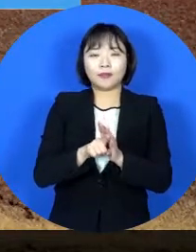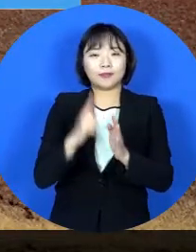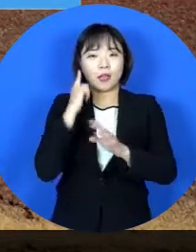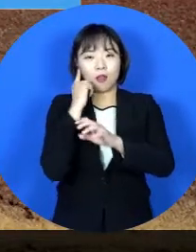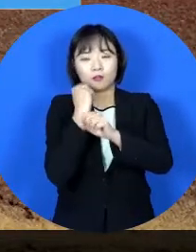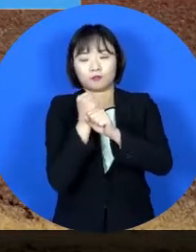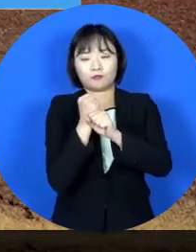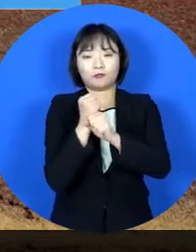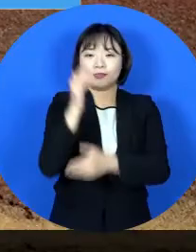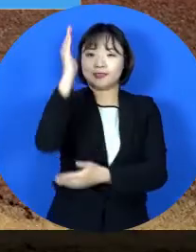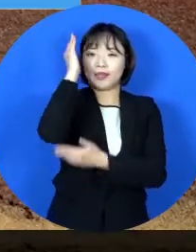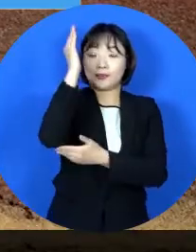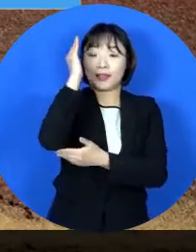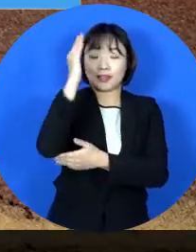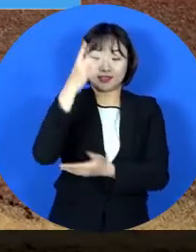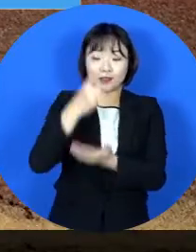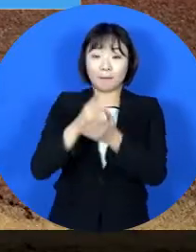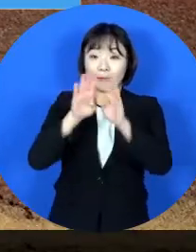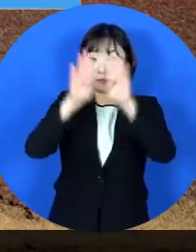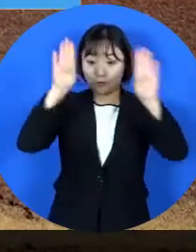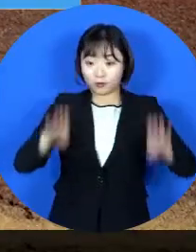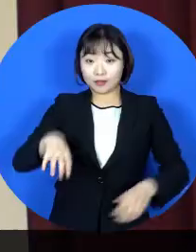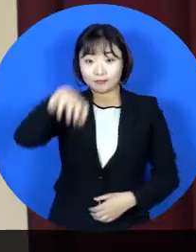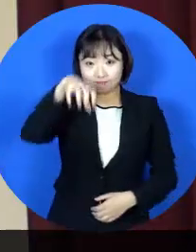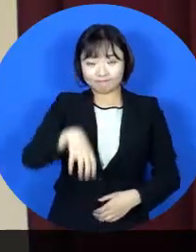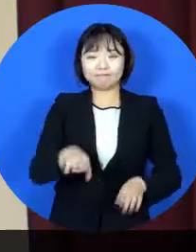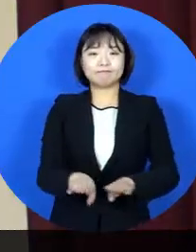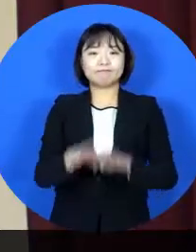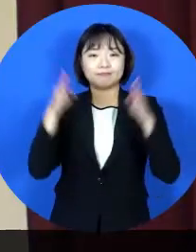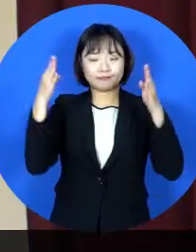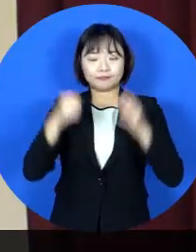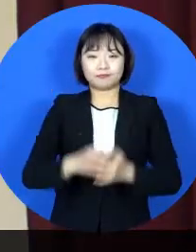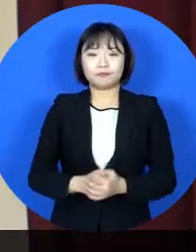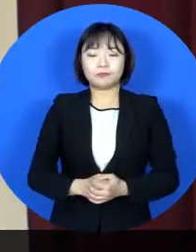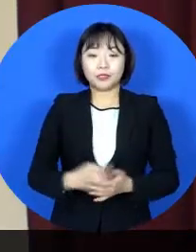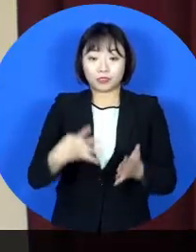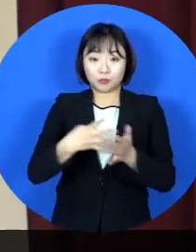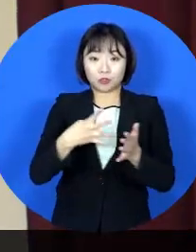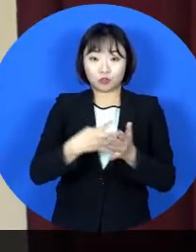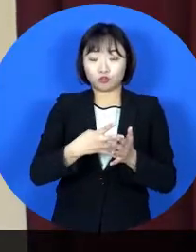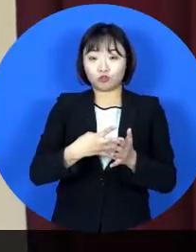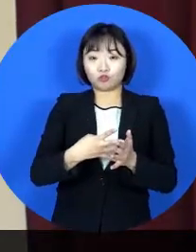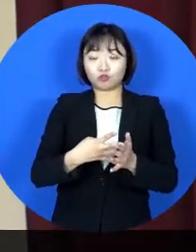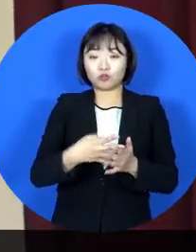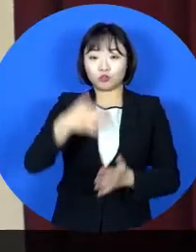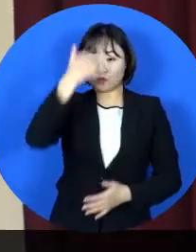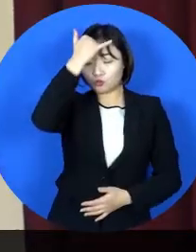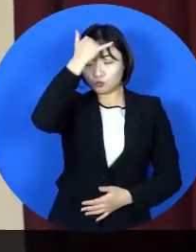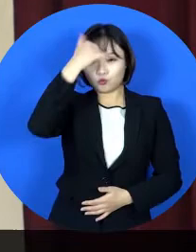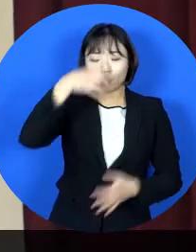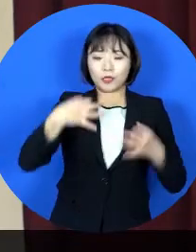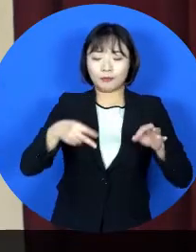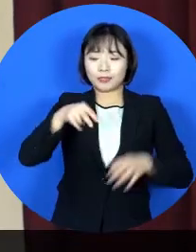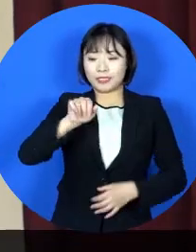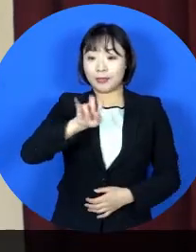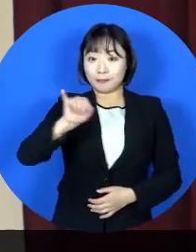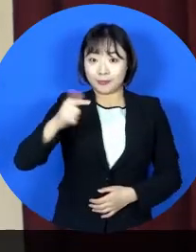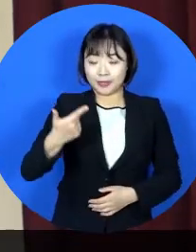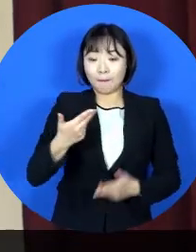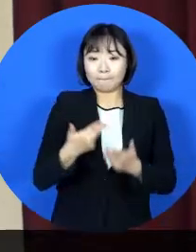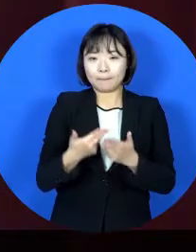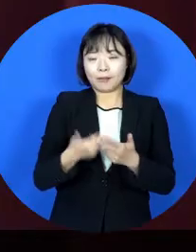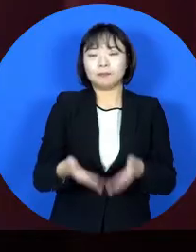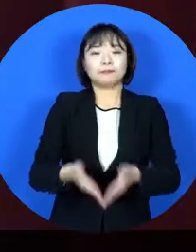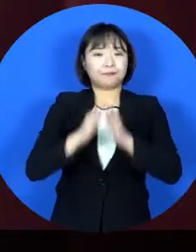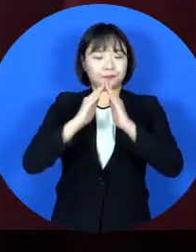세미나가 천안 박물관에서 열렸습니다. 사단법인 충무공 김시민 장군 기념사업회가 주최하는 이번 학술